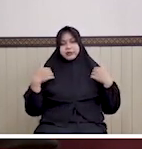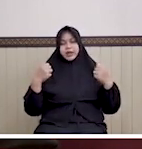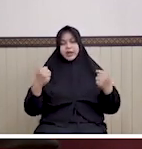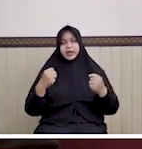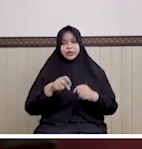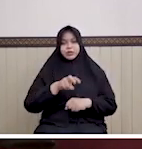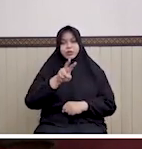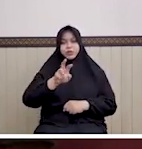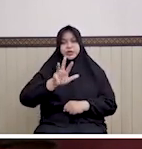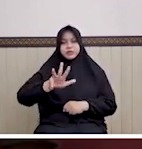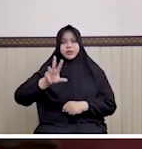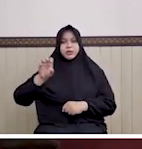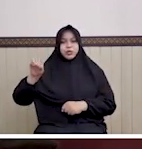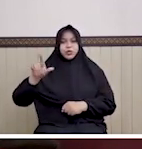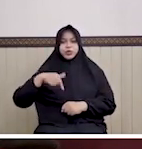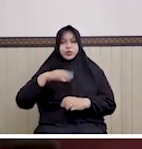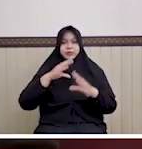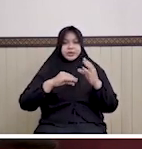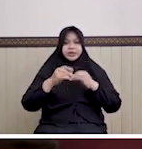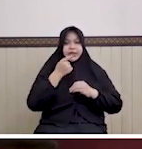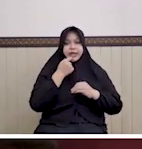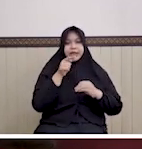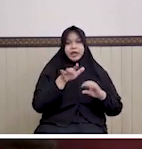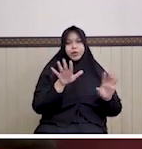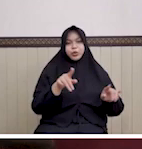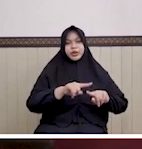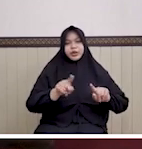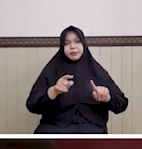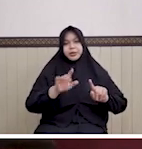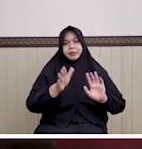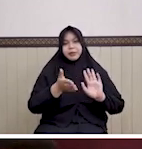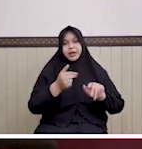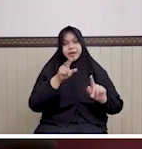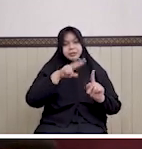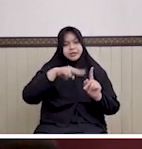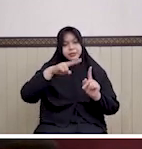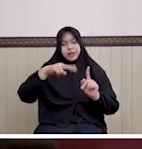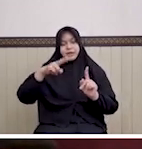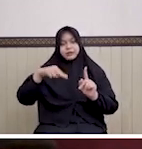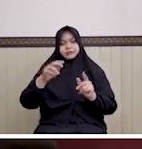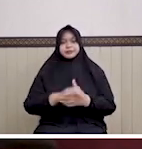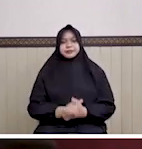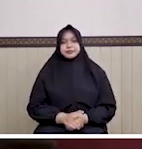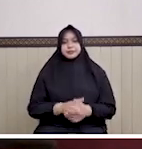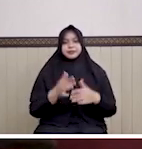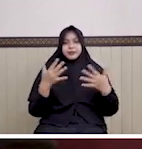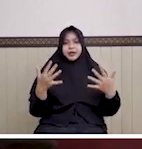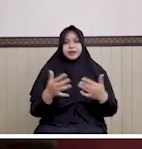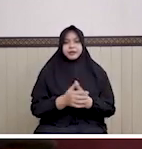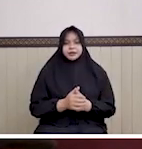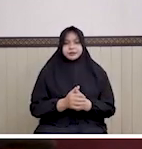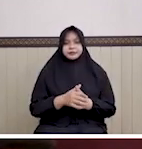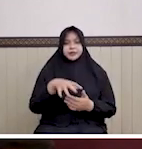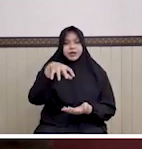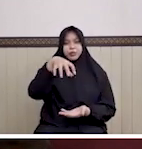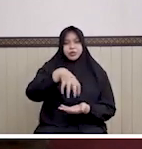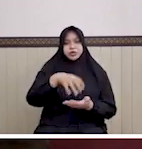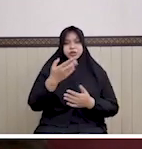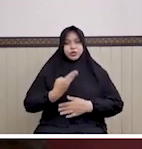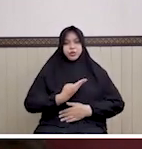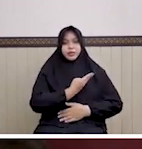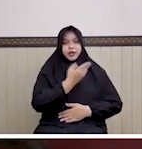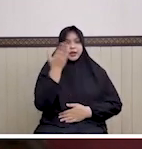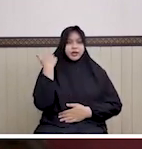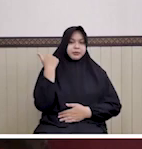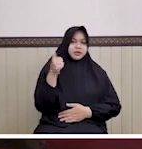itu tapi lagi-lagi kembali ke perspektif Pak Safei Apakah posisi korban